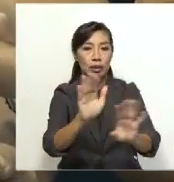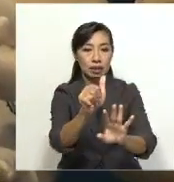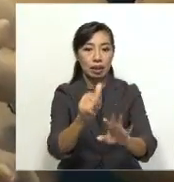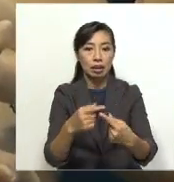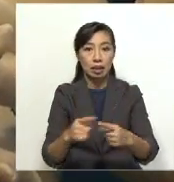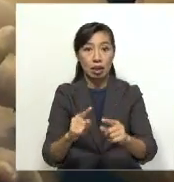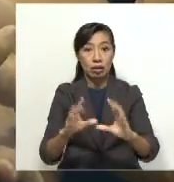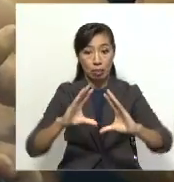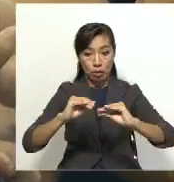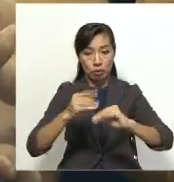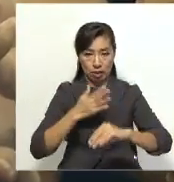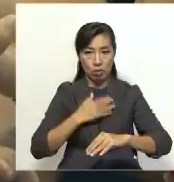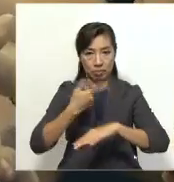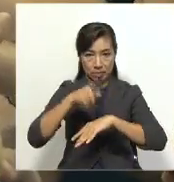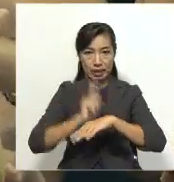ประชุมเอง